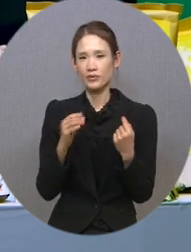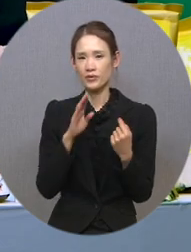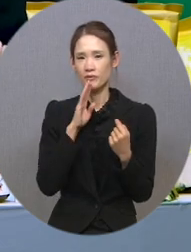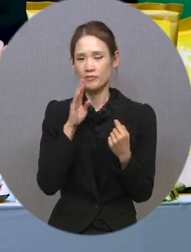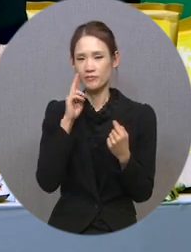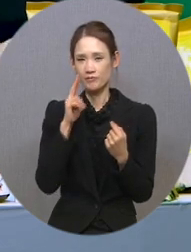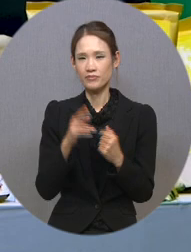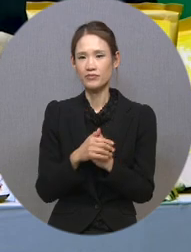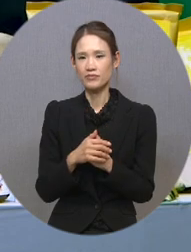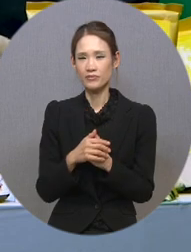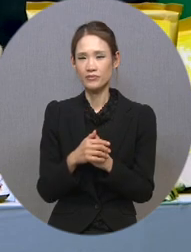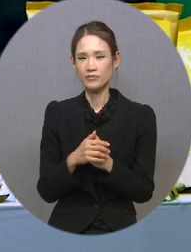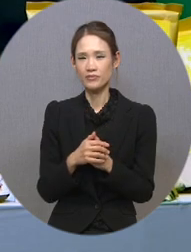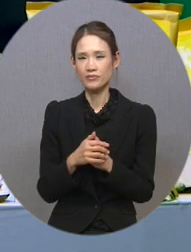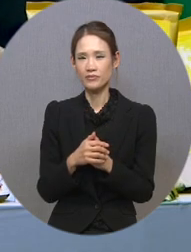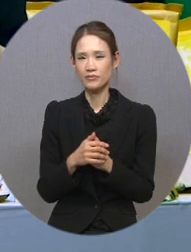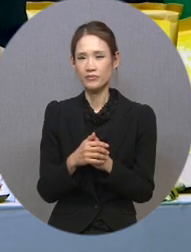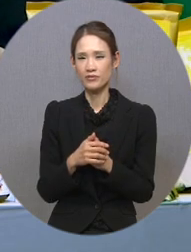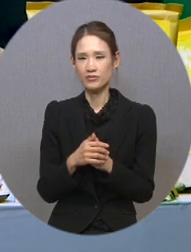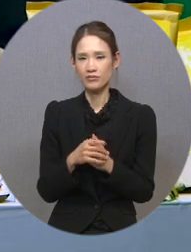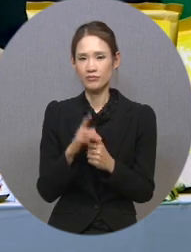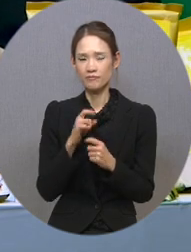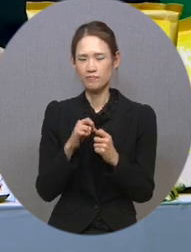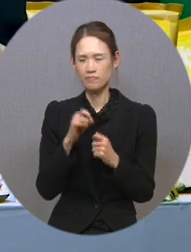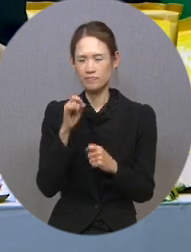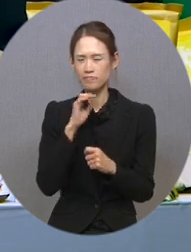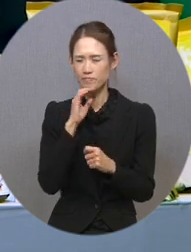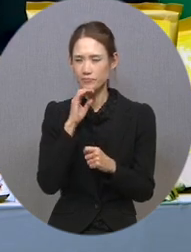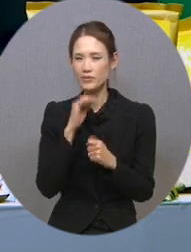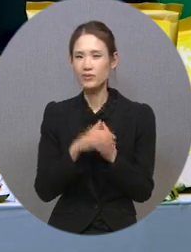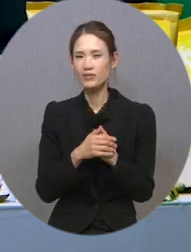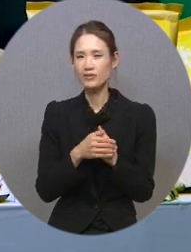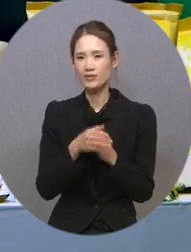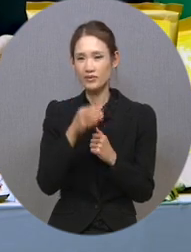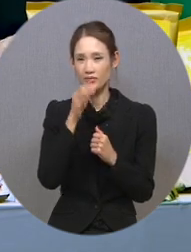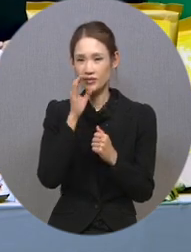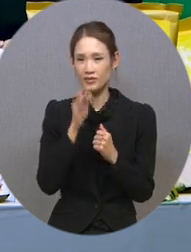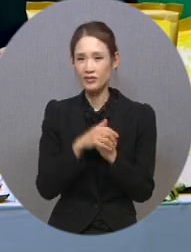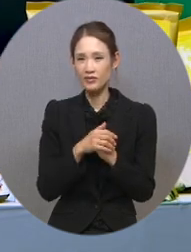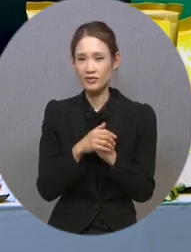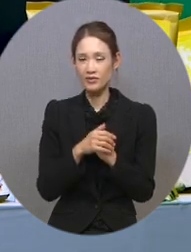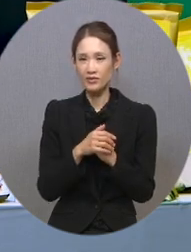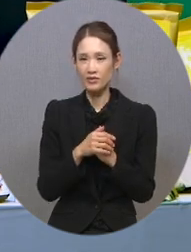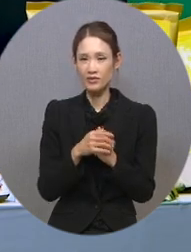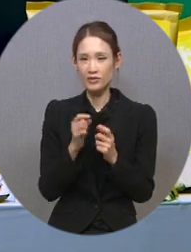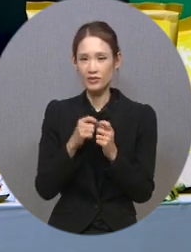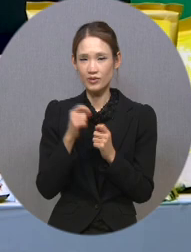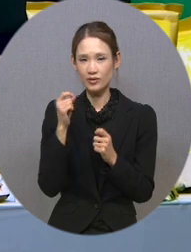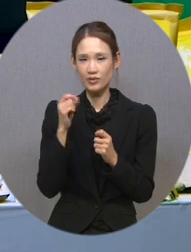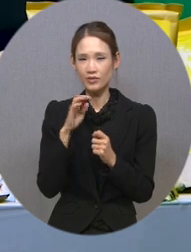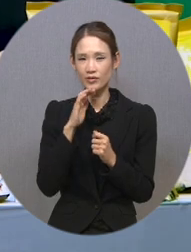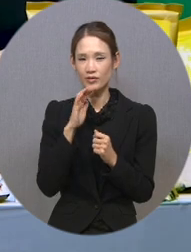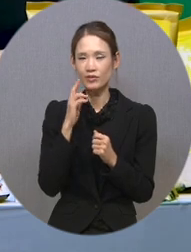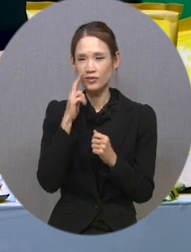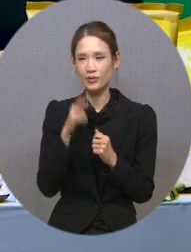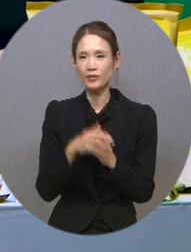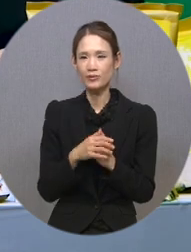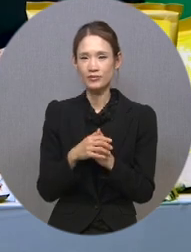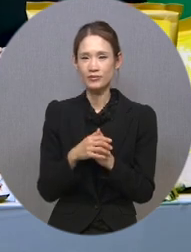있지? 저 한참 기다렸어요. 입으로 들어오기. 그냥 걸쭉. 그만큼 걸쭉하고 네. 진하다. 네. 야 진짜.